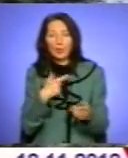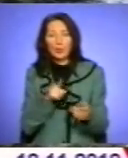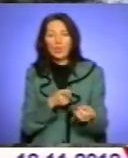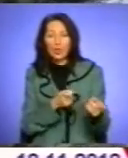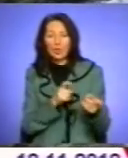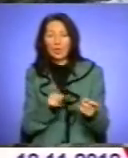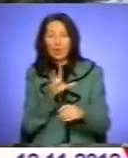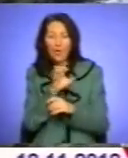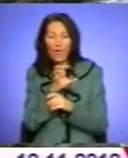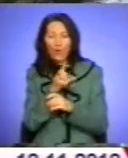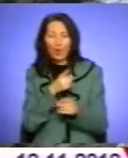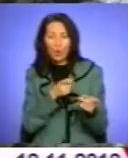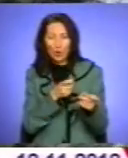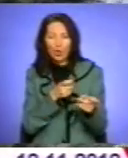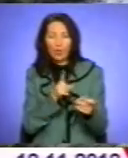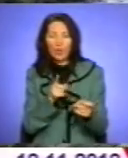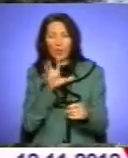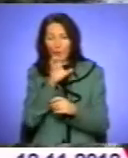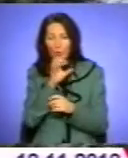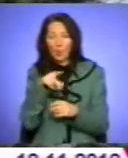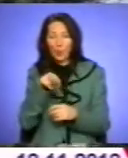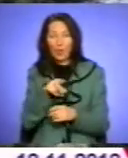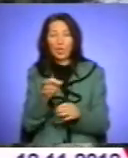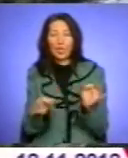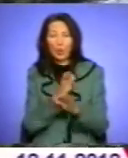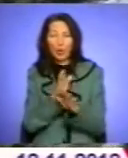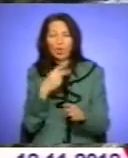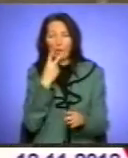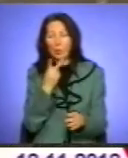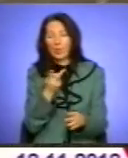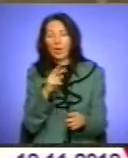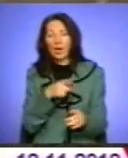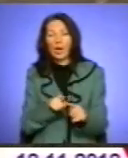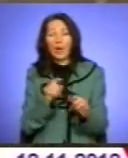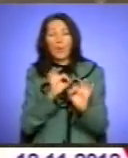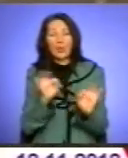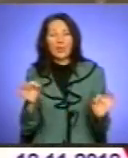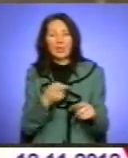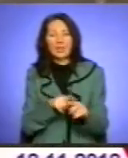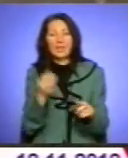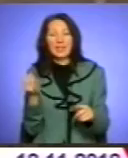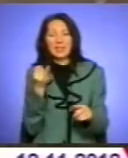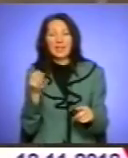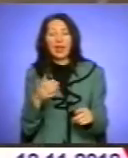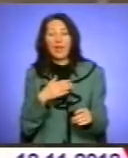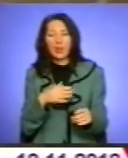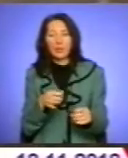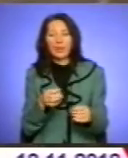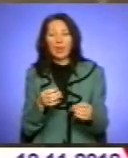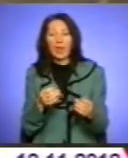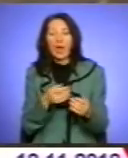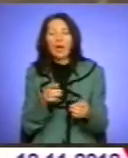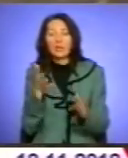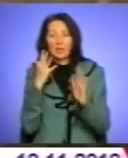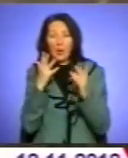рушницю, чи фоторожьо, чи фотоапарат. Походіть по природі, полюбуйтеся, яка вона у нас прекрасна. Це цікаве хобі заполонило на Тернопільщині понад